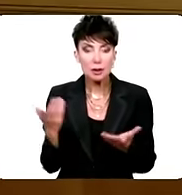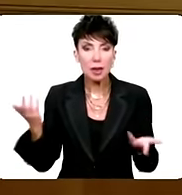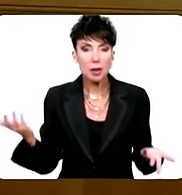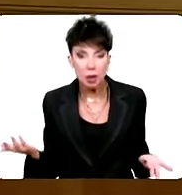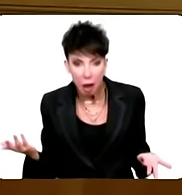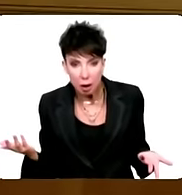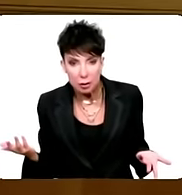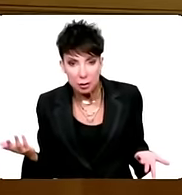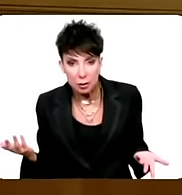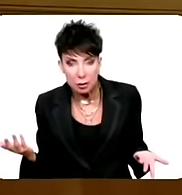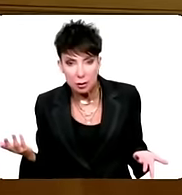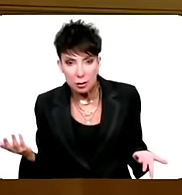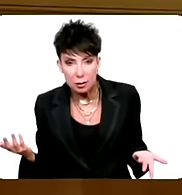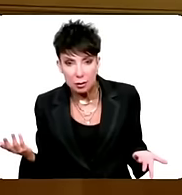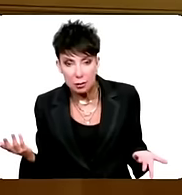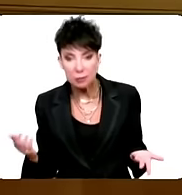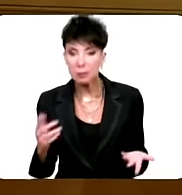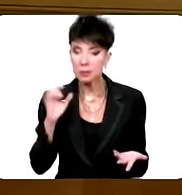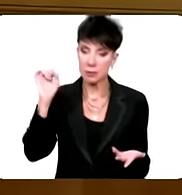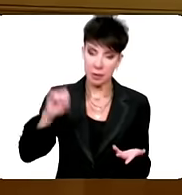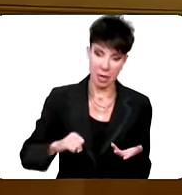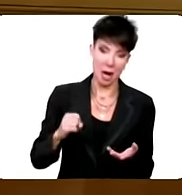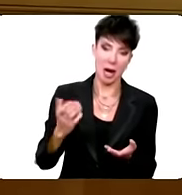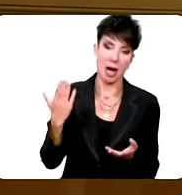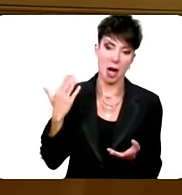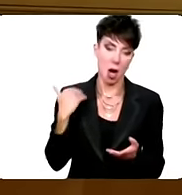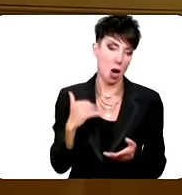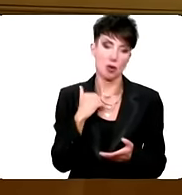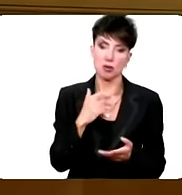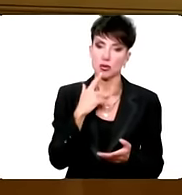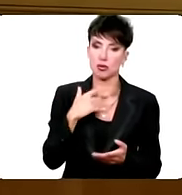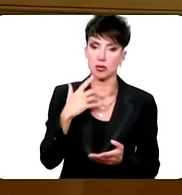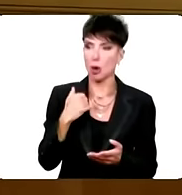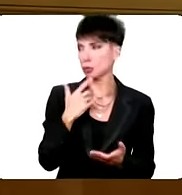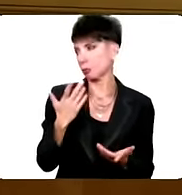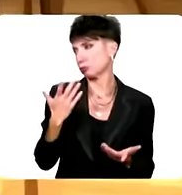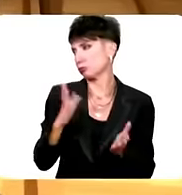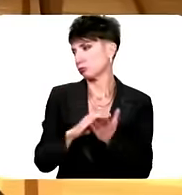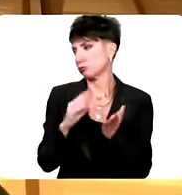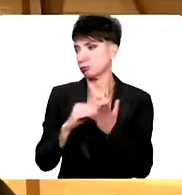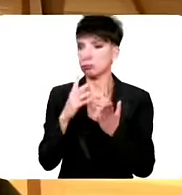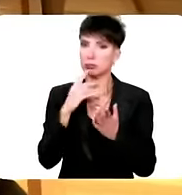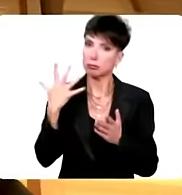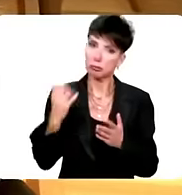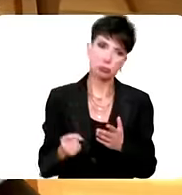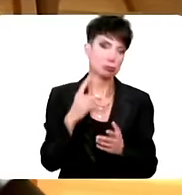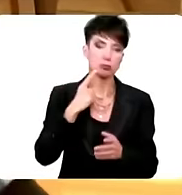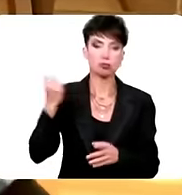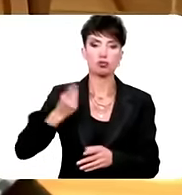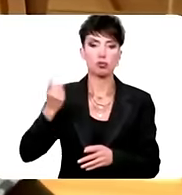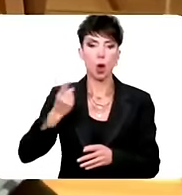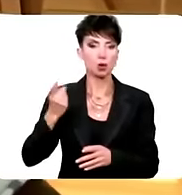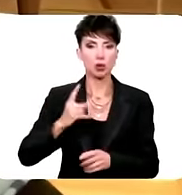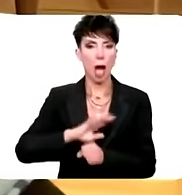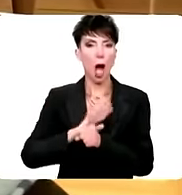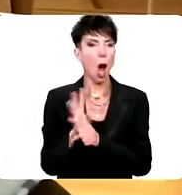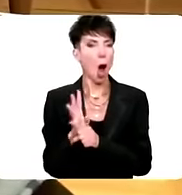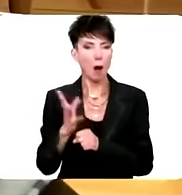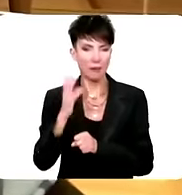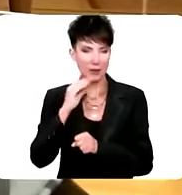Είχαμε συνθήκες που μπορεί να ήταν πολύ ευνοϊκές για την κυβέρνηση. Mm-hmm. Έτσι δεν είναι? Ποσοστά μετά την πανδημία,